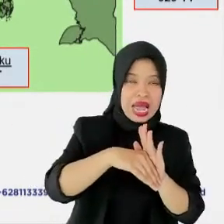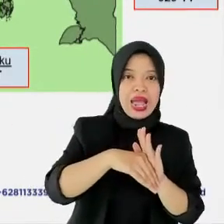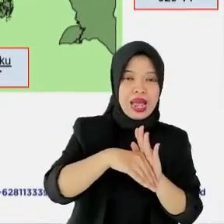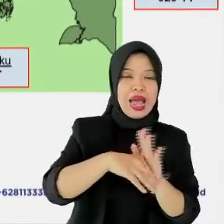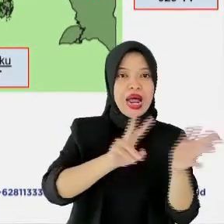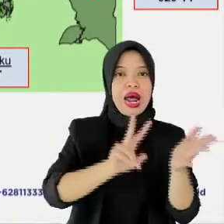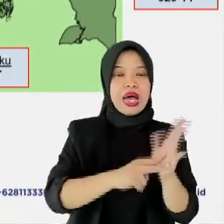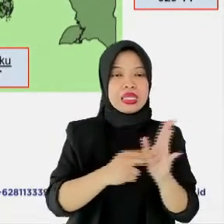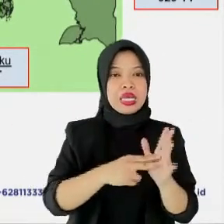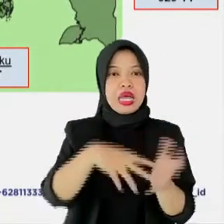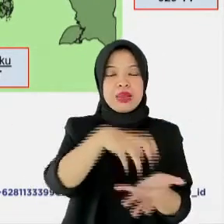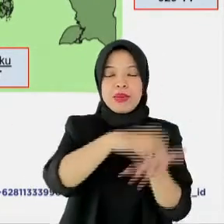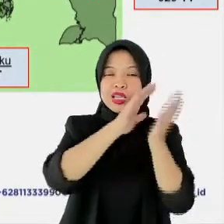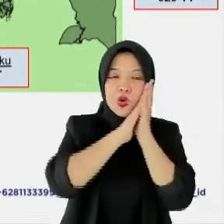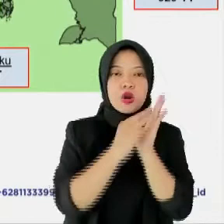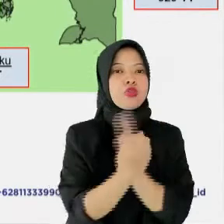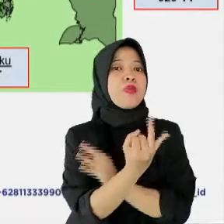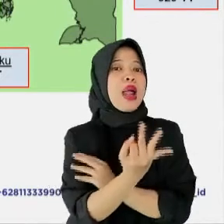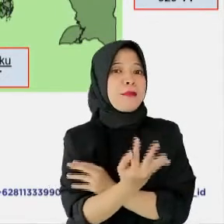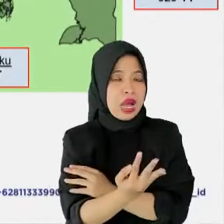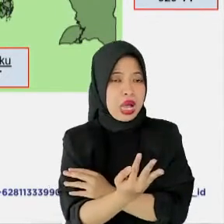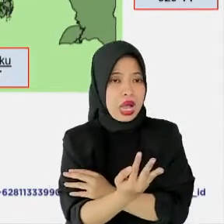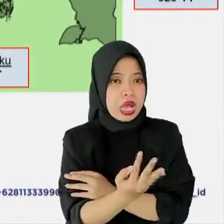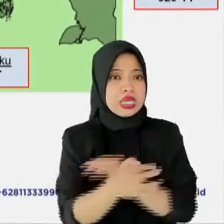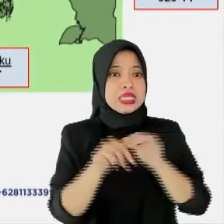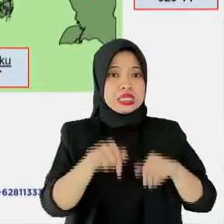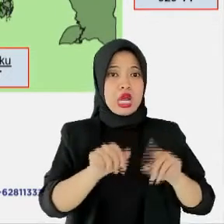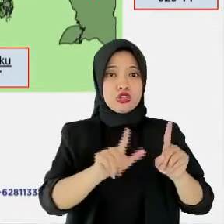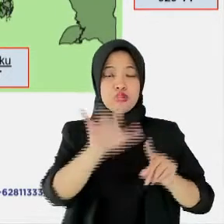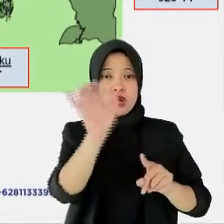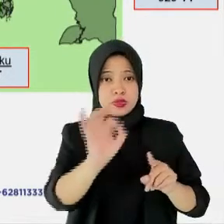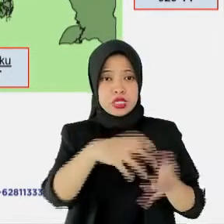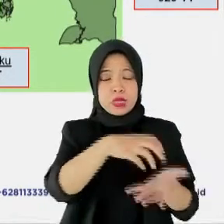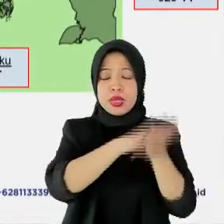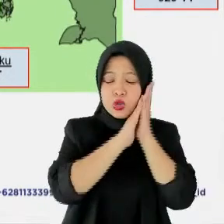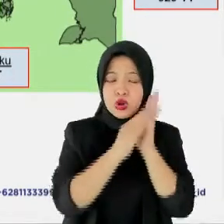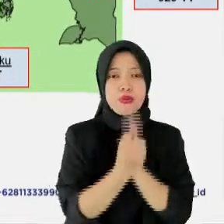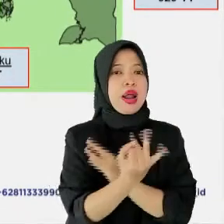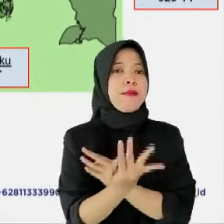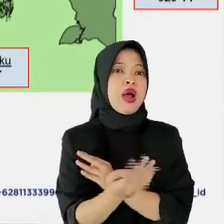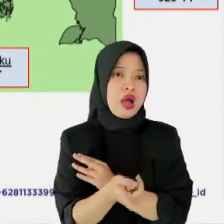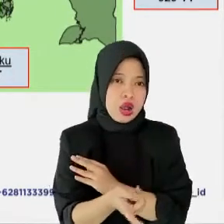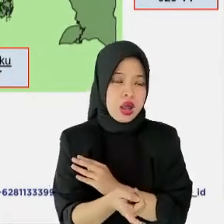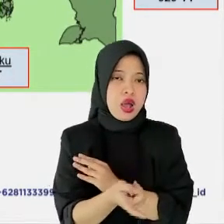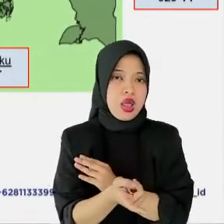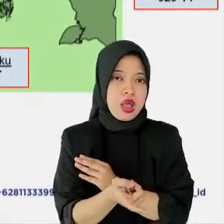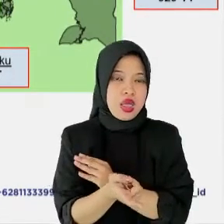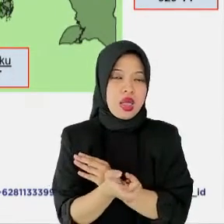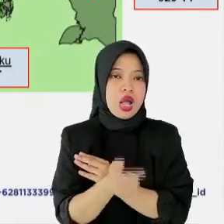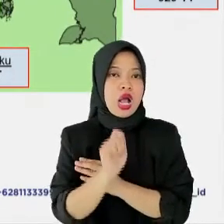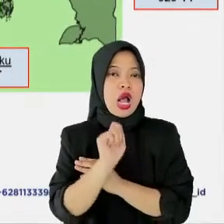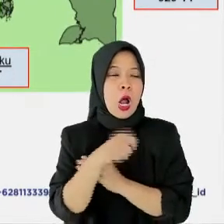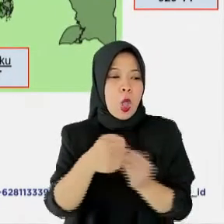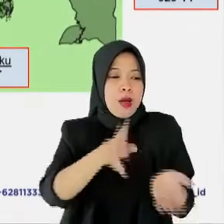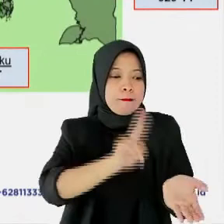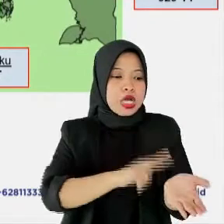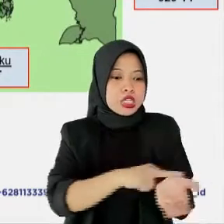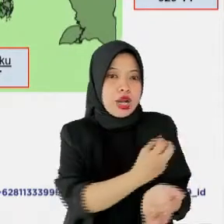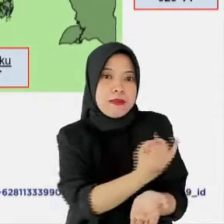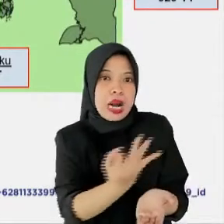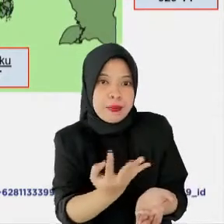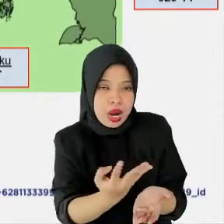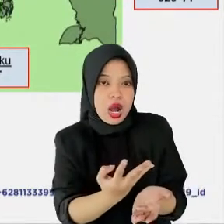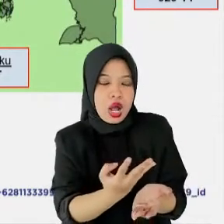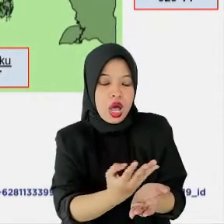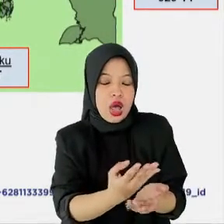waktu tempat tidurnya berapa begitu. Sekarang 17% waktu tempat tidurnya berapa. Jadi agak berbeda kalau kita katakan pasiennya berapa,